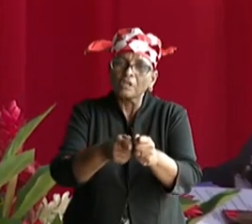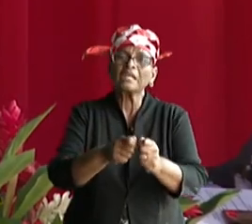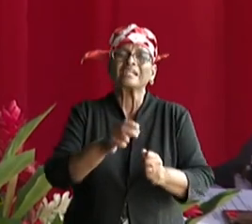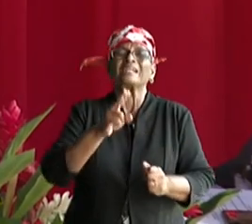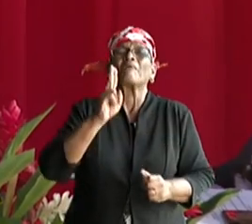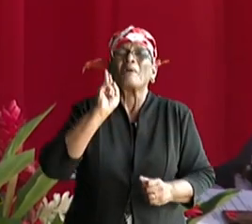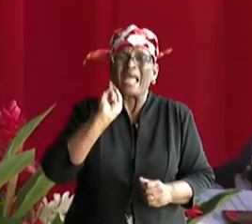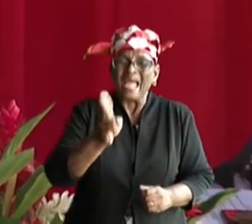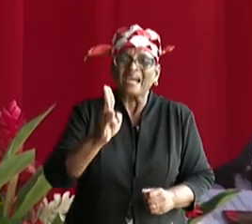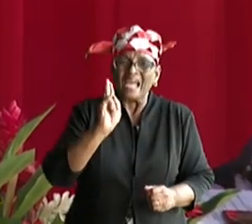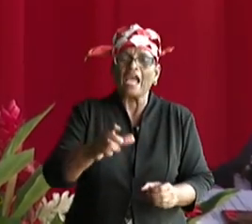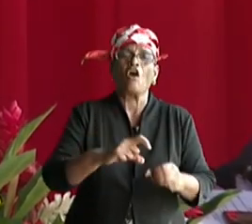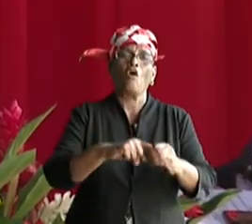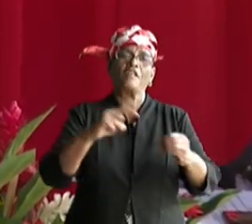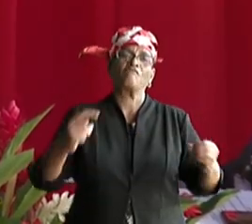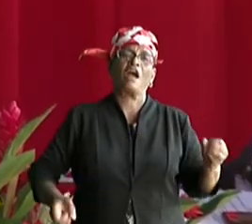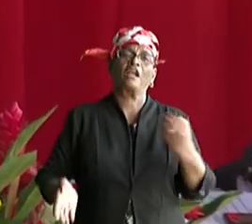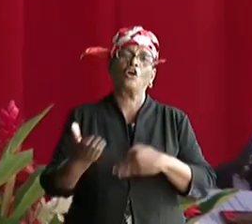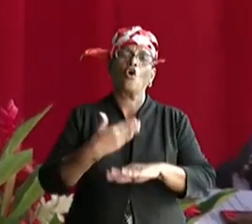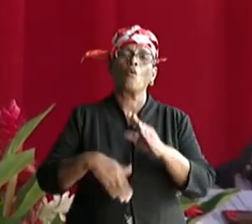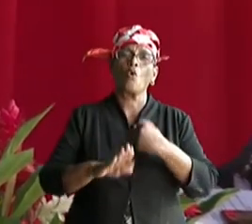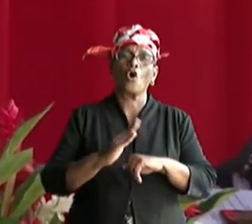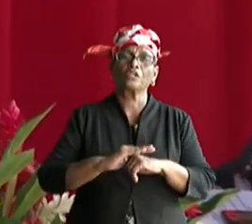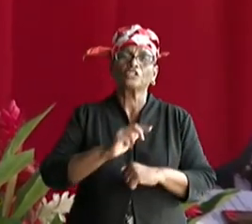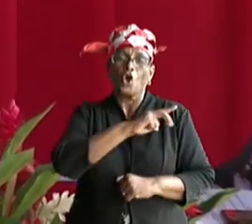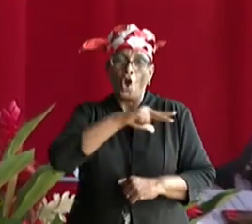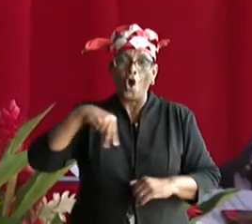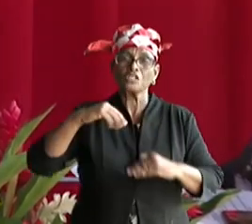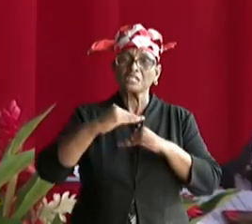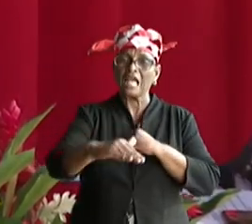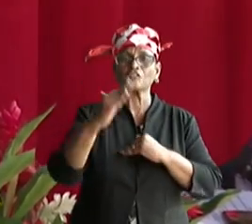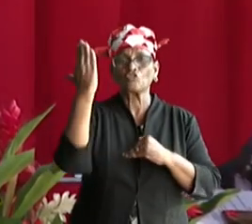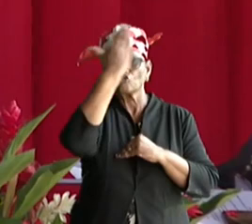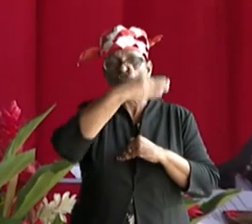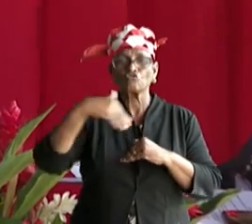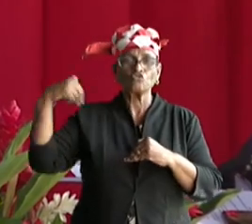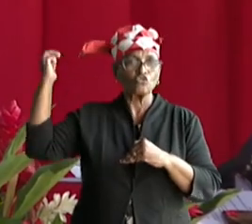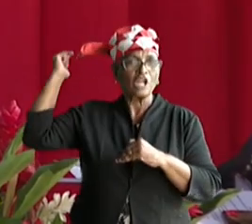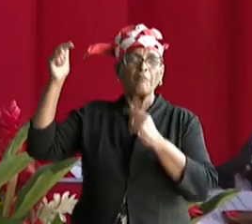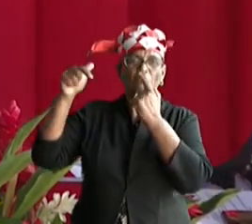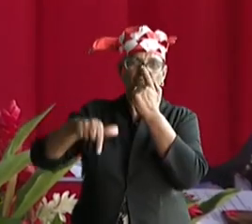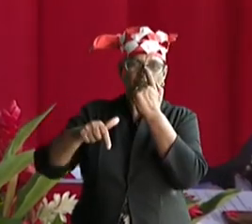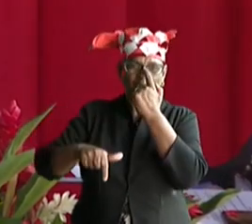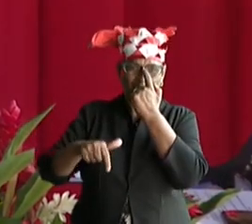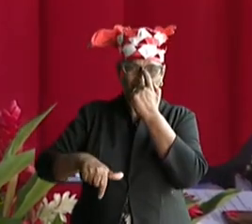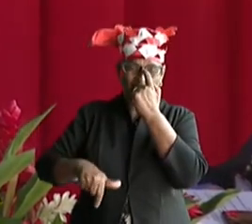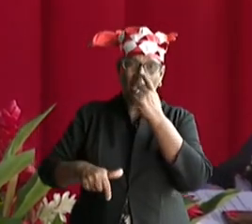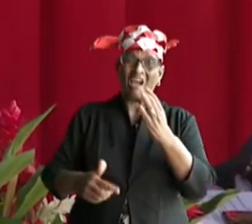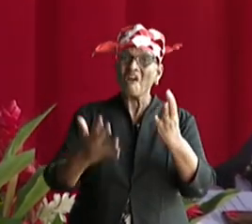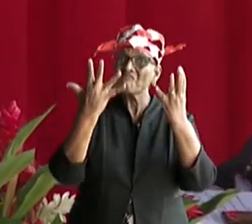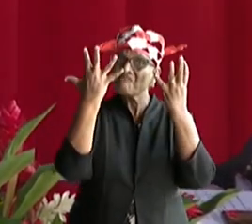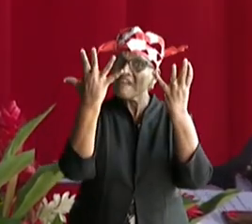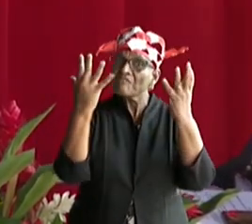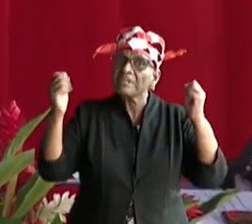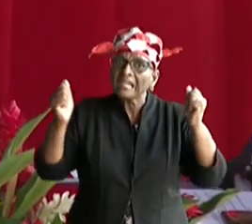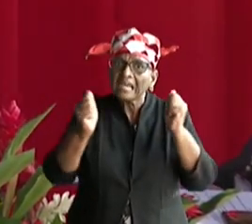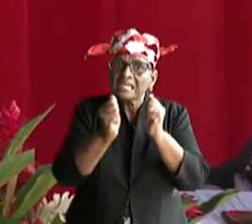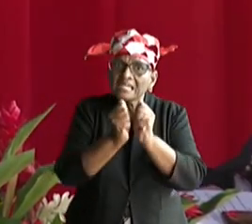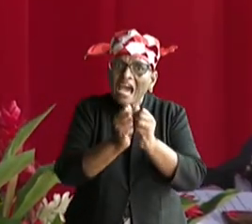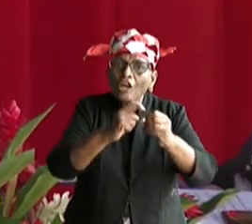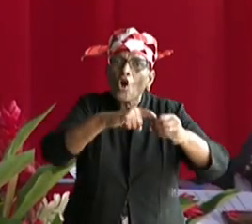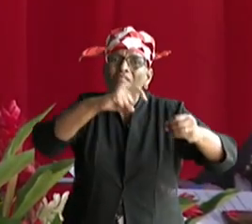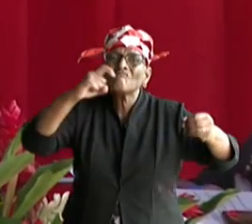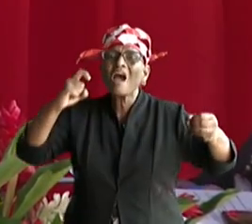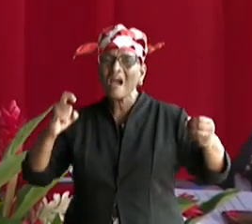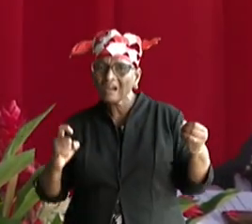onafhankelijk werden. Ons land, Suriname, is nu vandaag dus 45 jaar